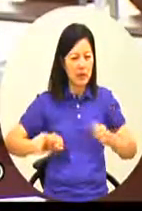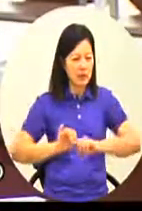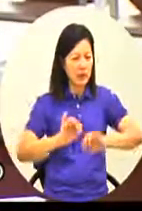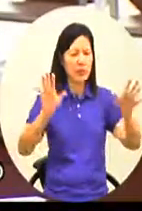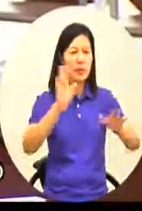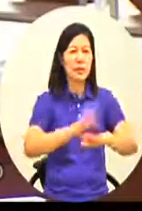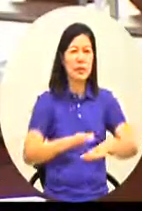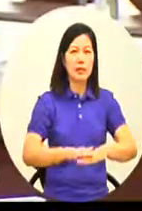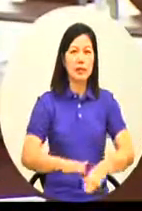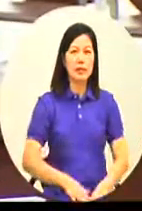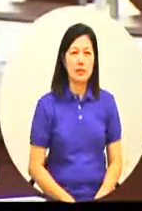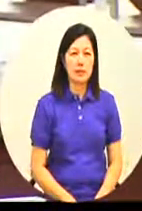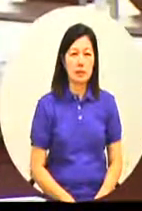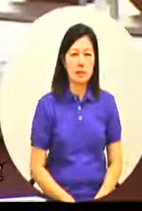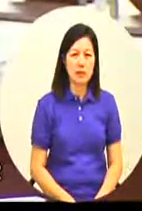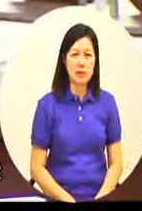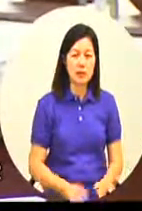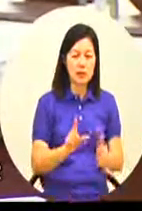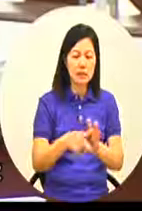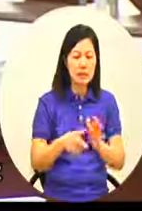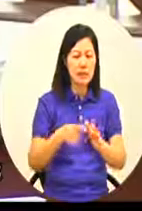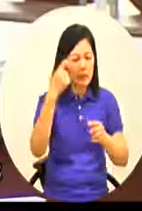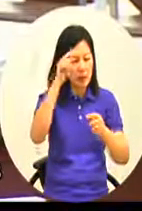个请请咱，因为即卖时间较明年